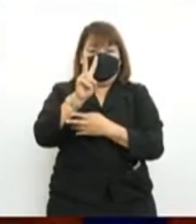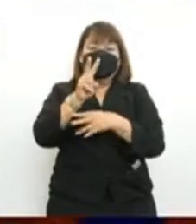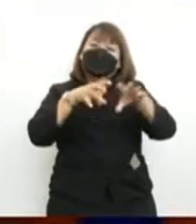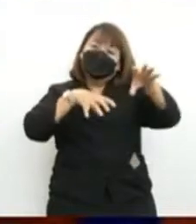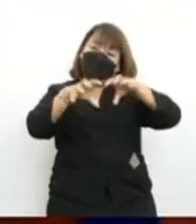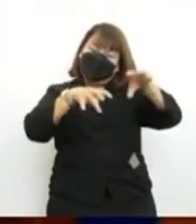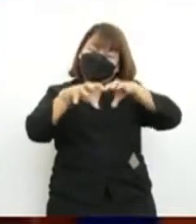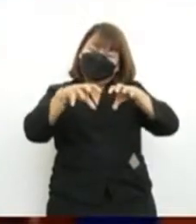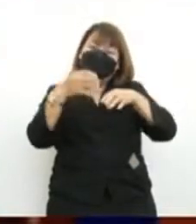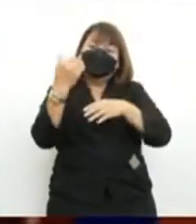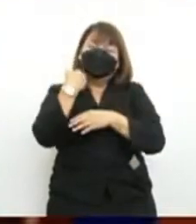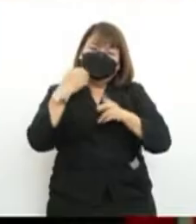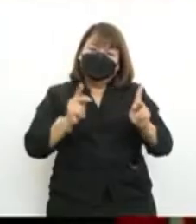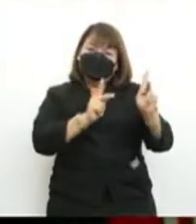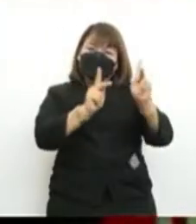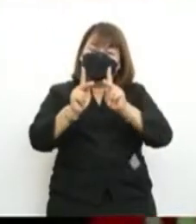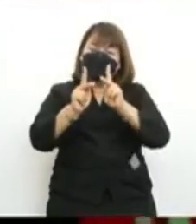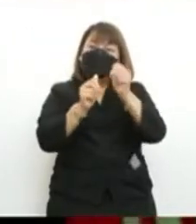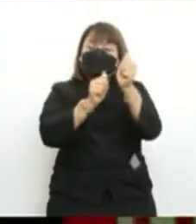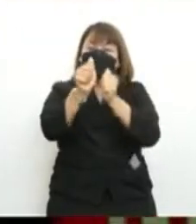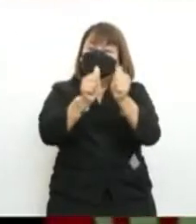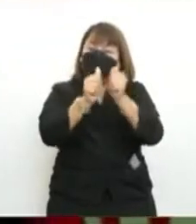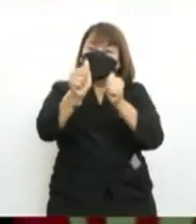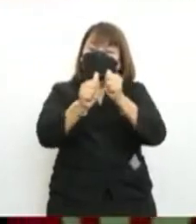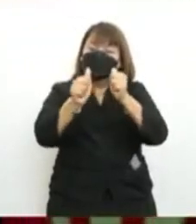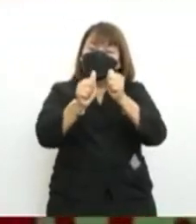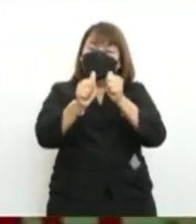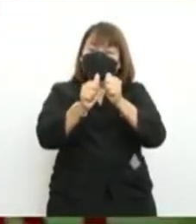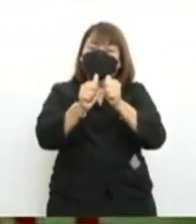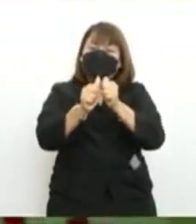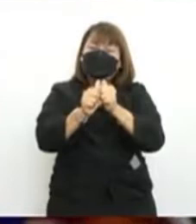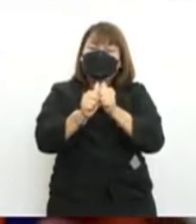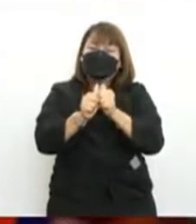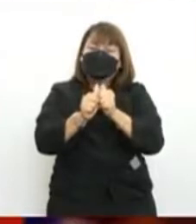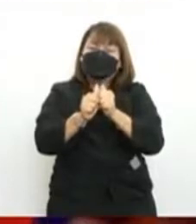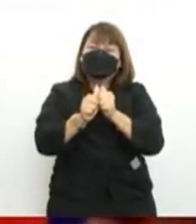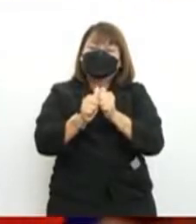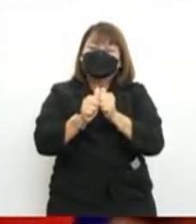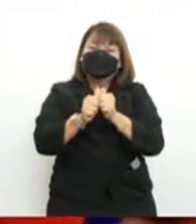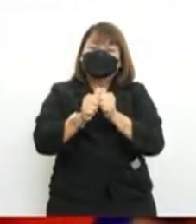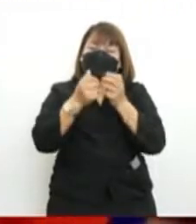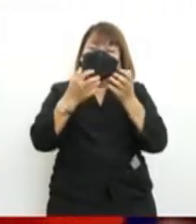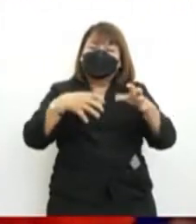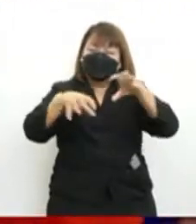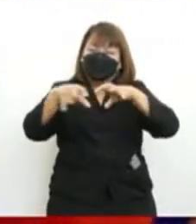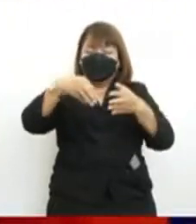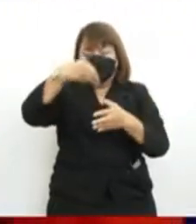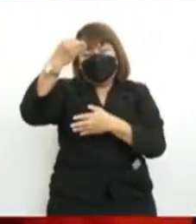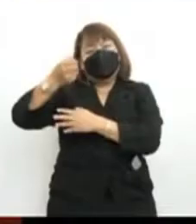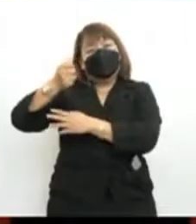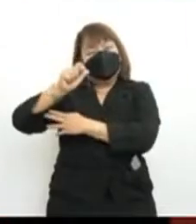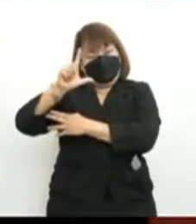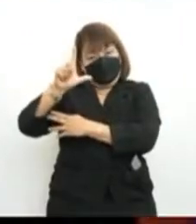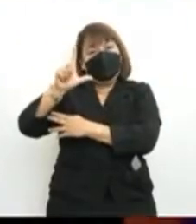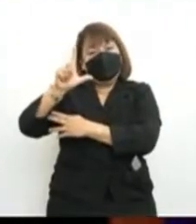ดให้มีกิจกรรมการประกวด Best Practicesการจัดการเรียนรู้ Active Learning